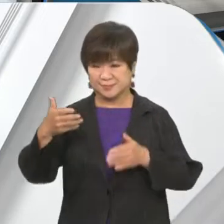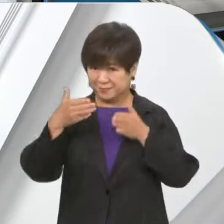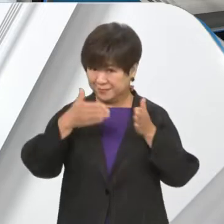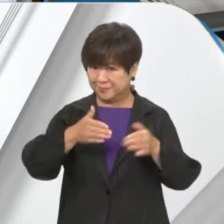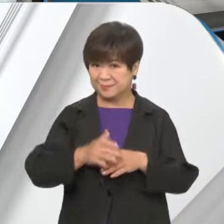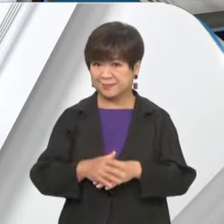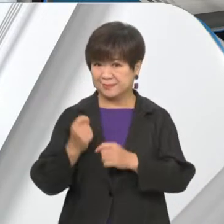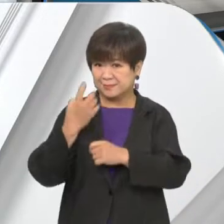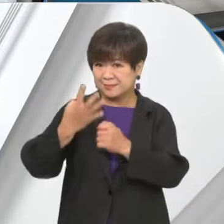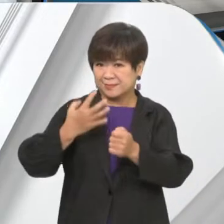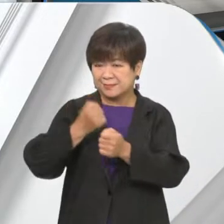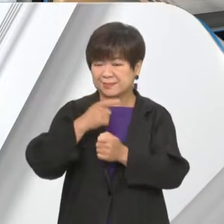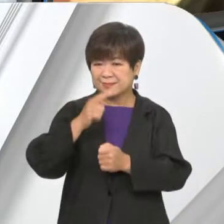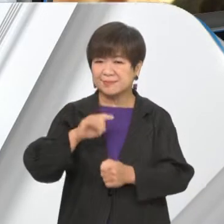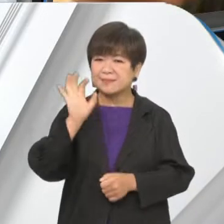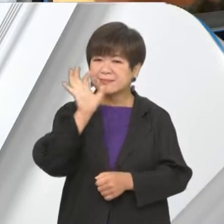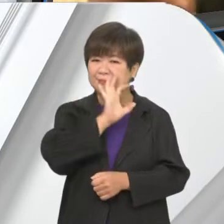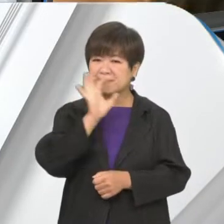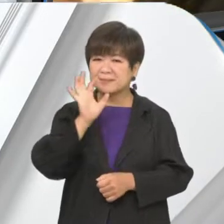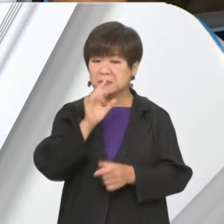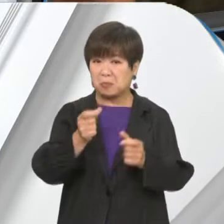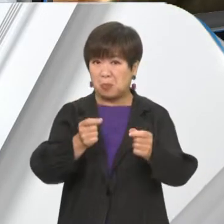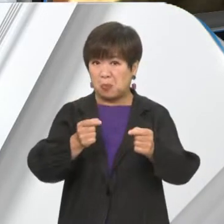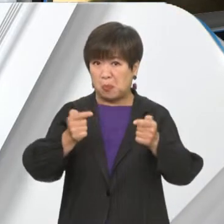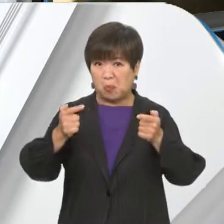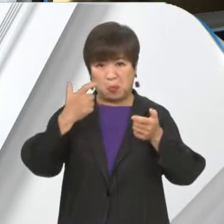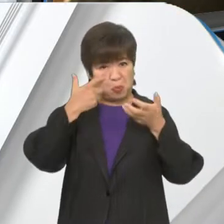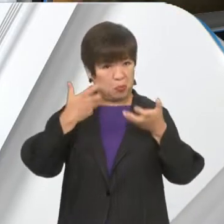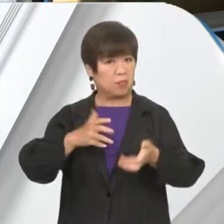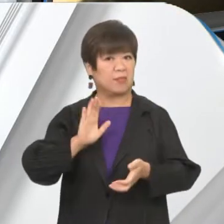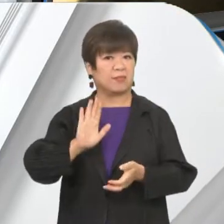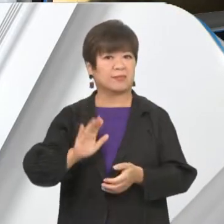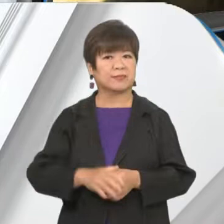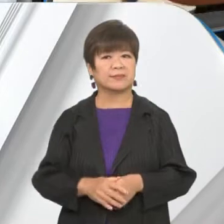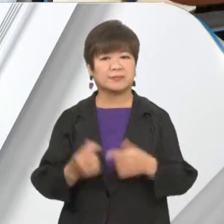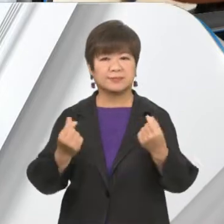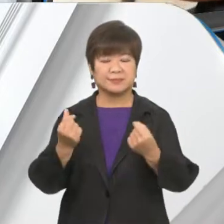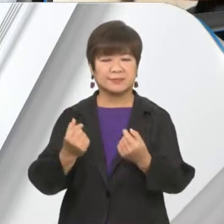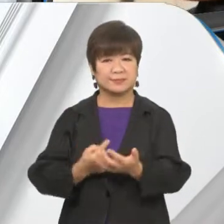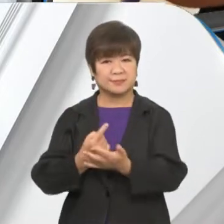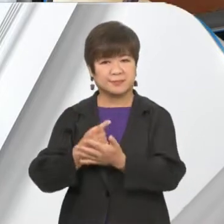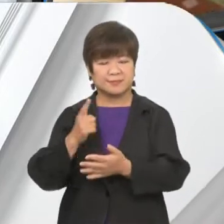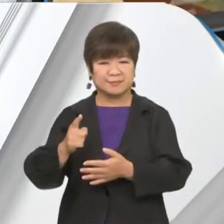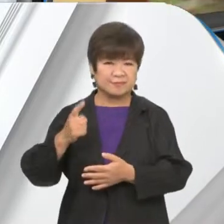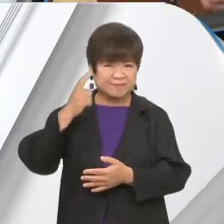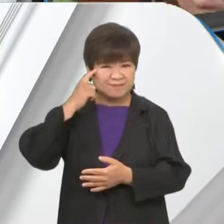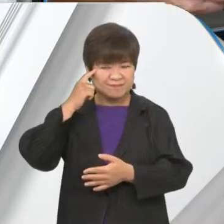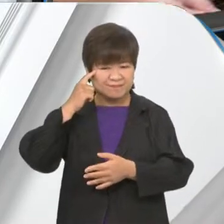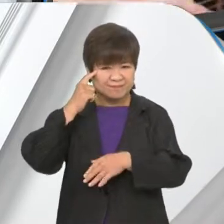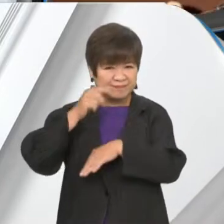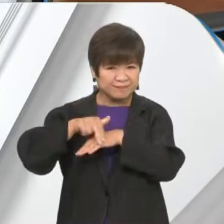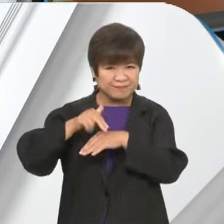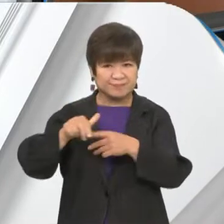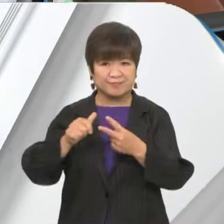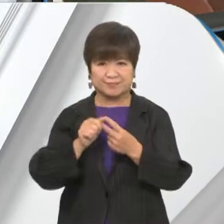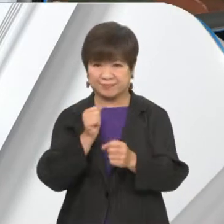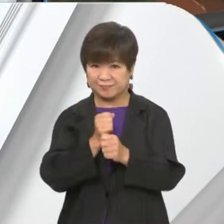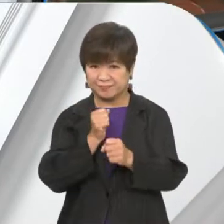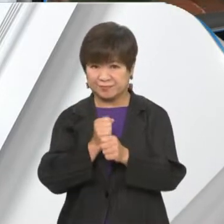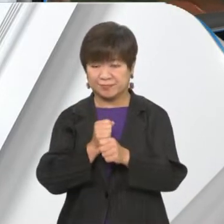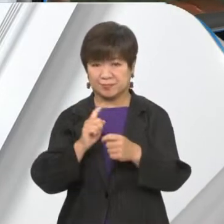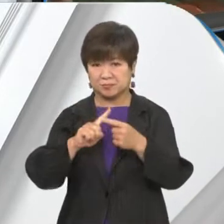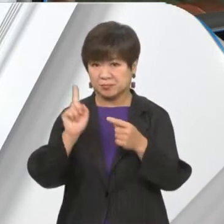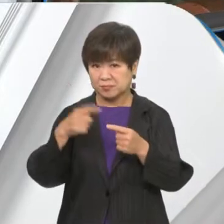因讲到客家流行音乐，按多年来近来见许多从事诶，无论托参加创作，也是制作嘅人